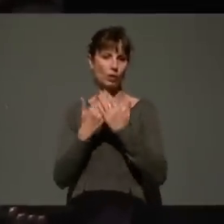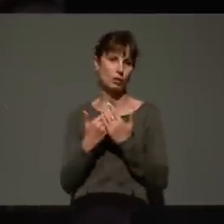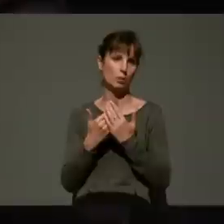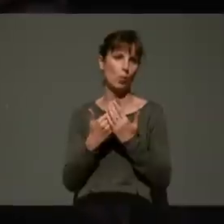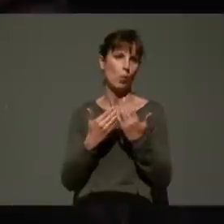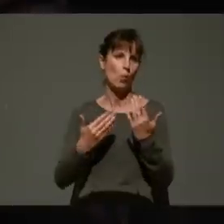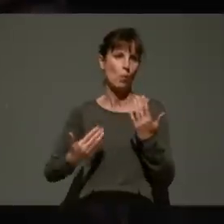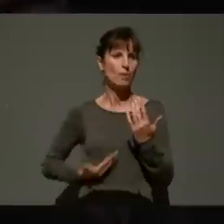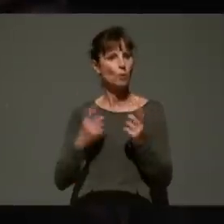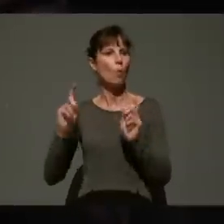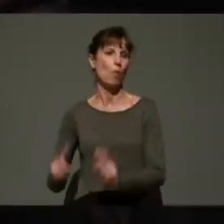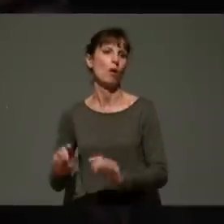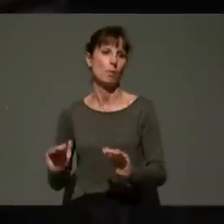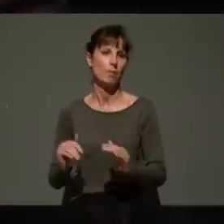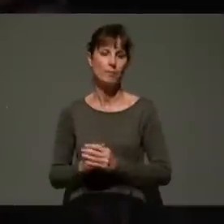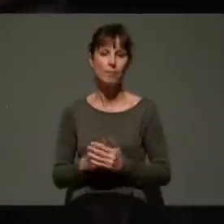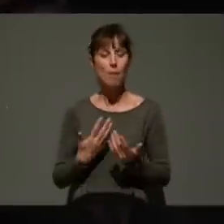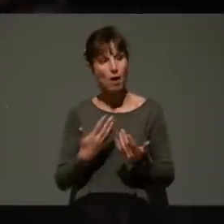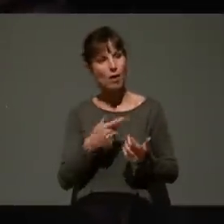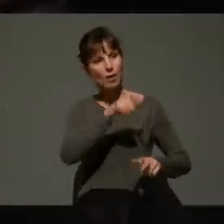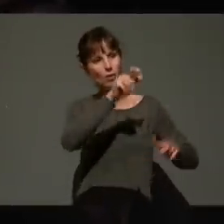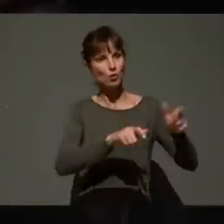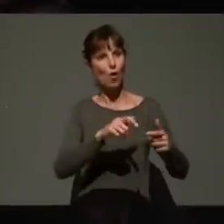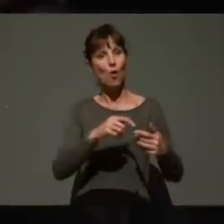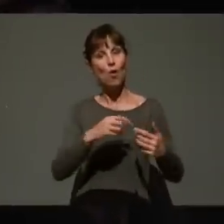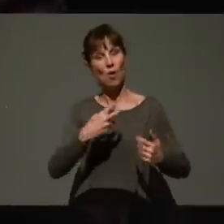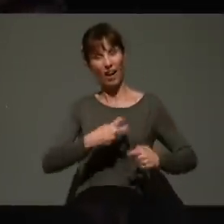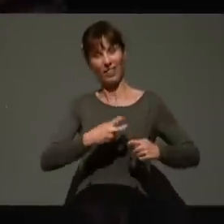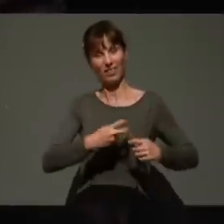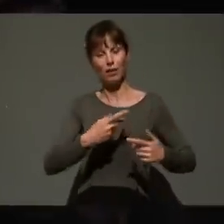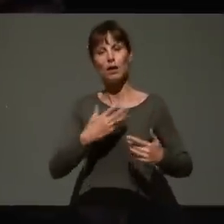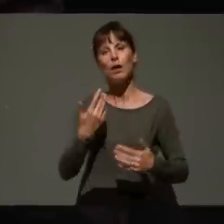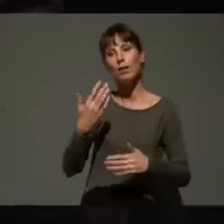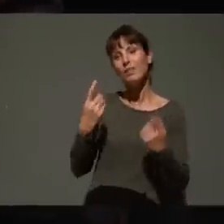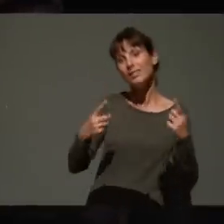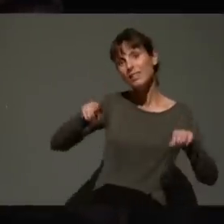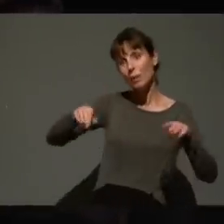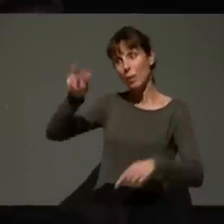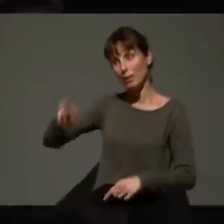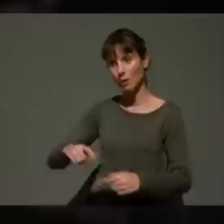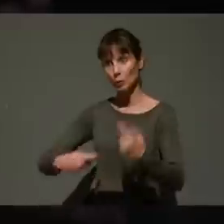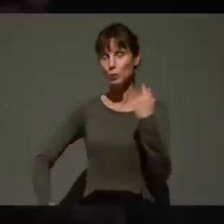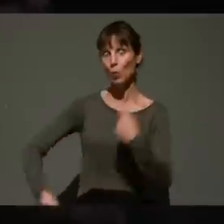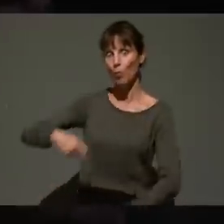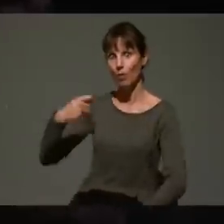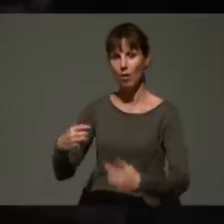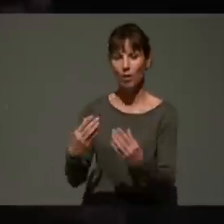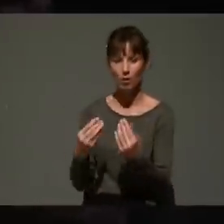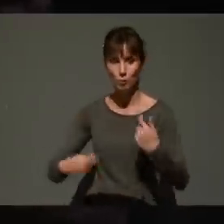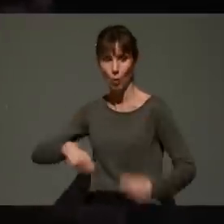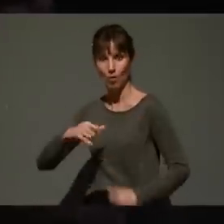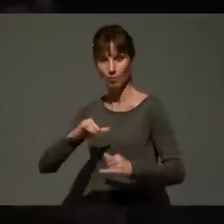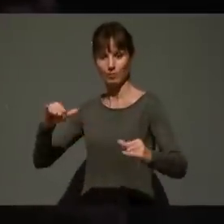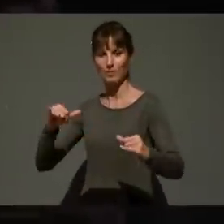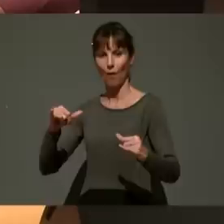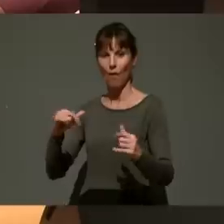Voilà. Mais chez les gens qui sont plutôt raides, chez les gens qui sont très souples, ça a peut-être un effet inverse. Donc vous voyez que...